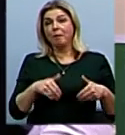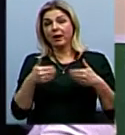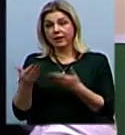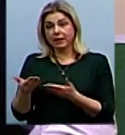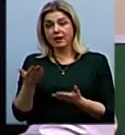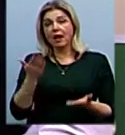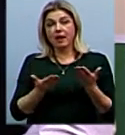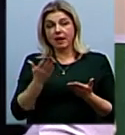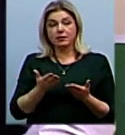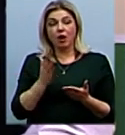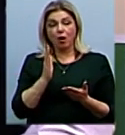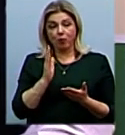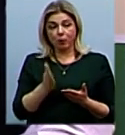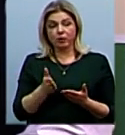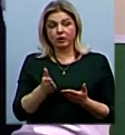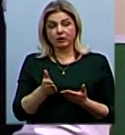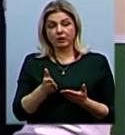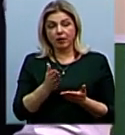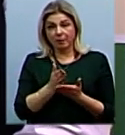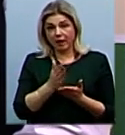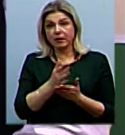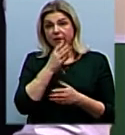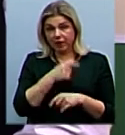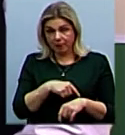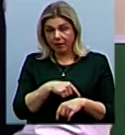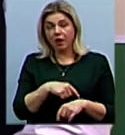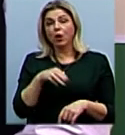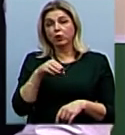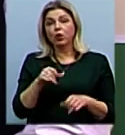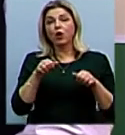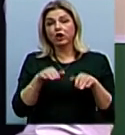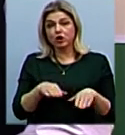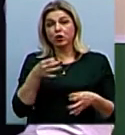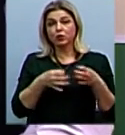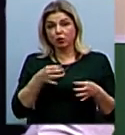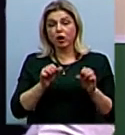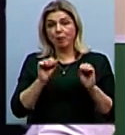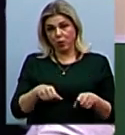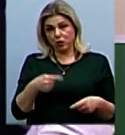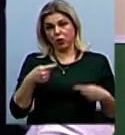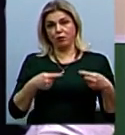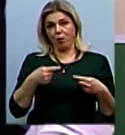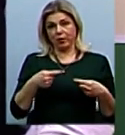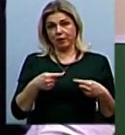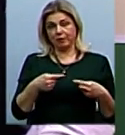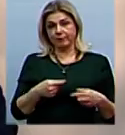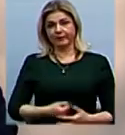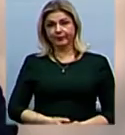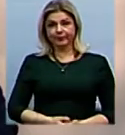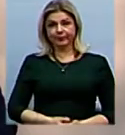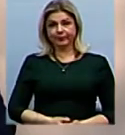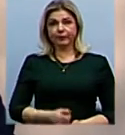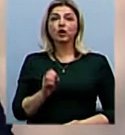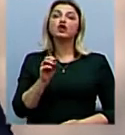он будет принят сейчас, то, в принципе, решением суда вполне можно оспорить его принятие. А